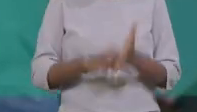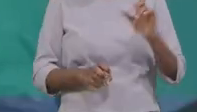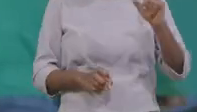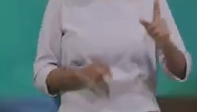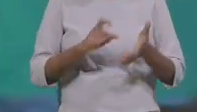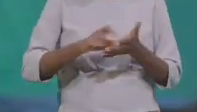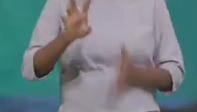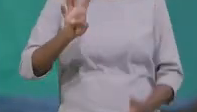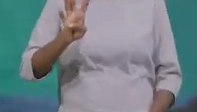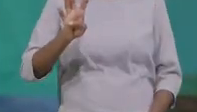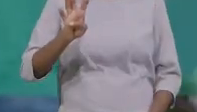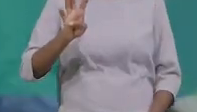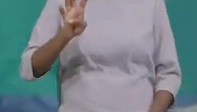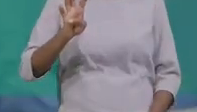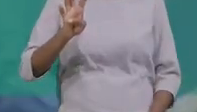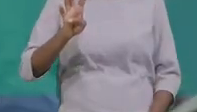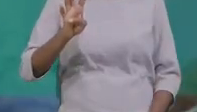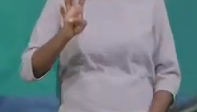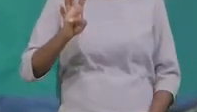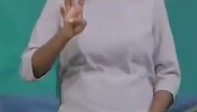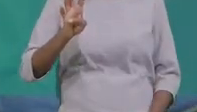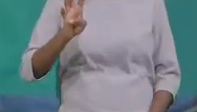Lisons verset 4.